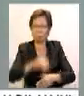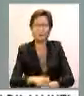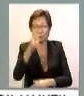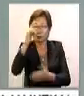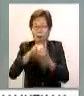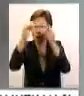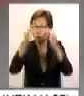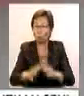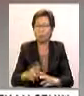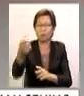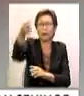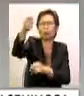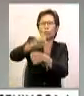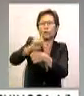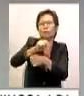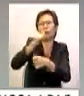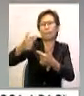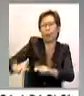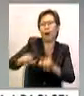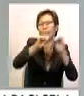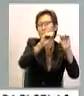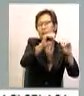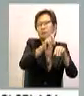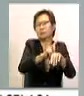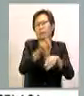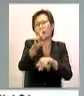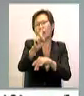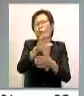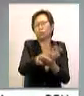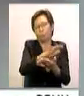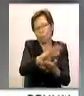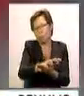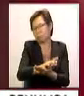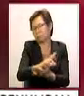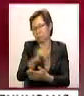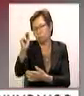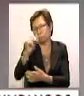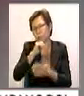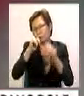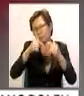Akibatnya guru ini digantung tugas dan tidak dibenarkan mengajar di mana-mana institusi pengajian.